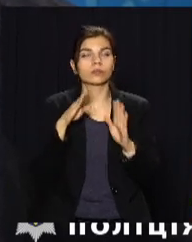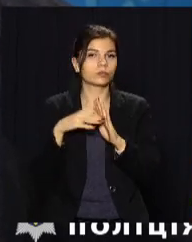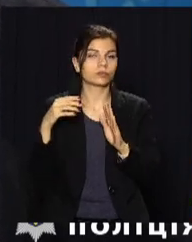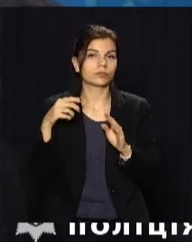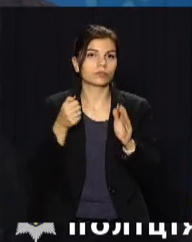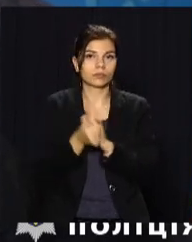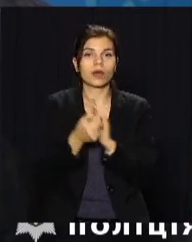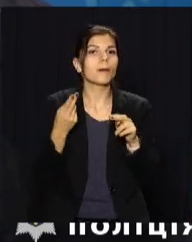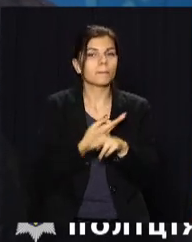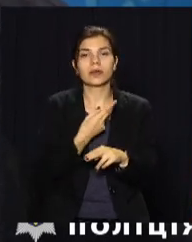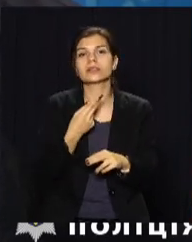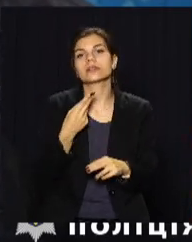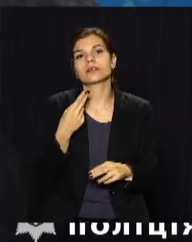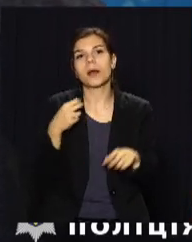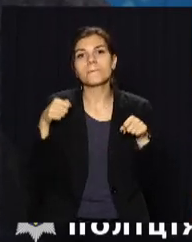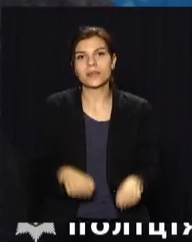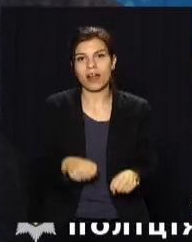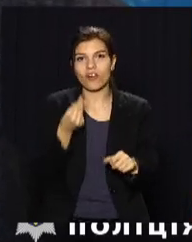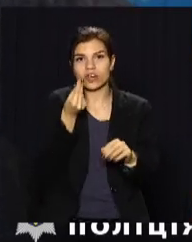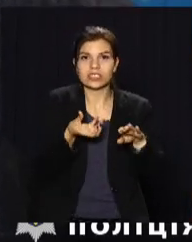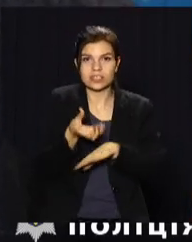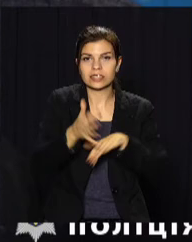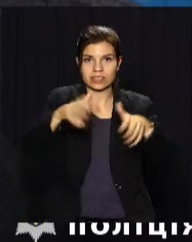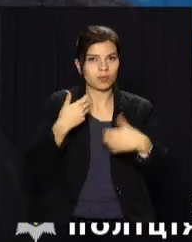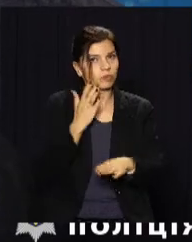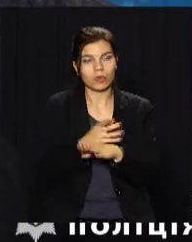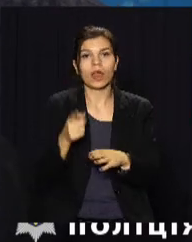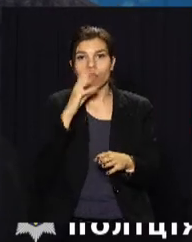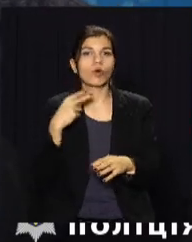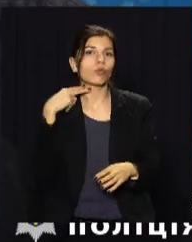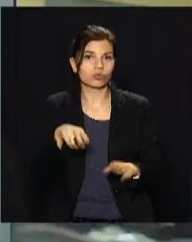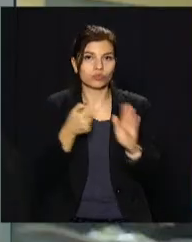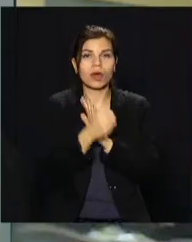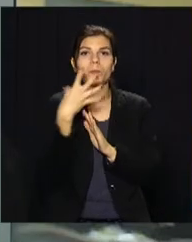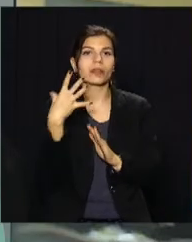без права внесення застави. Йому загрожує позбавлення волі до 15 років.